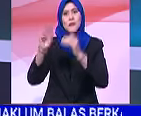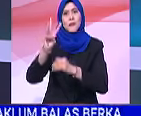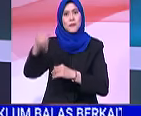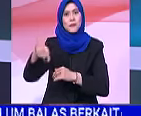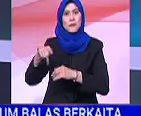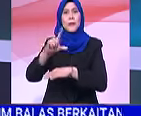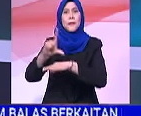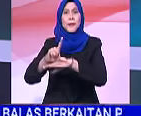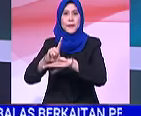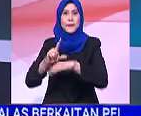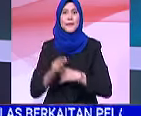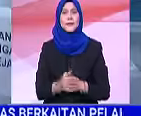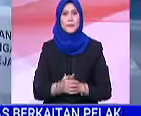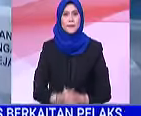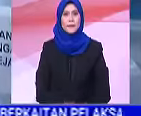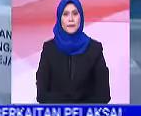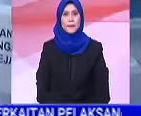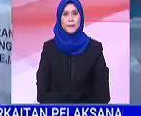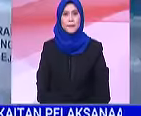Persekutuan Labuan.